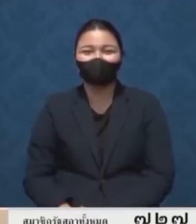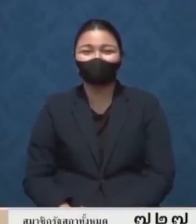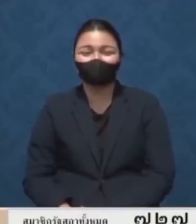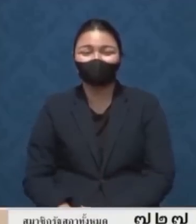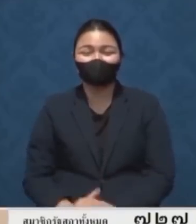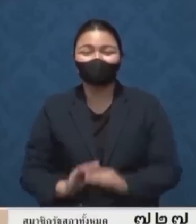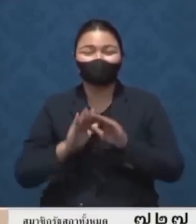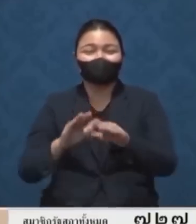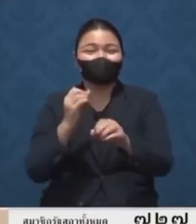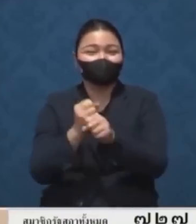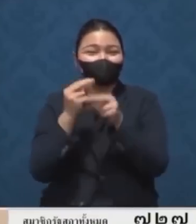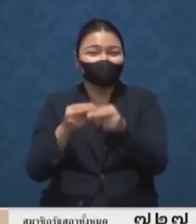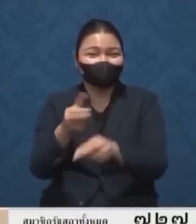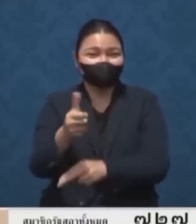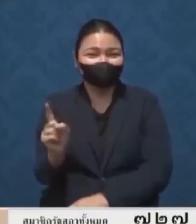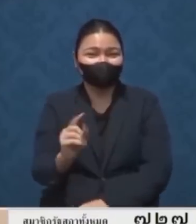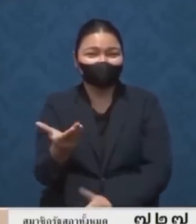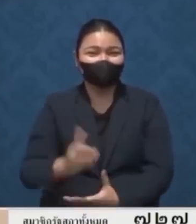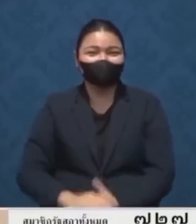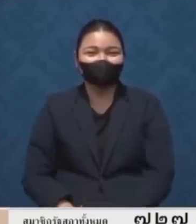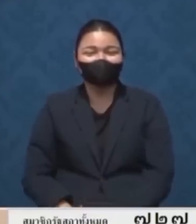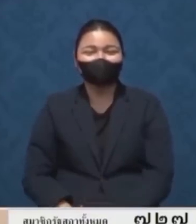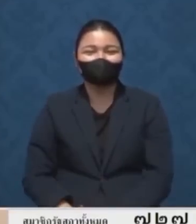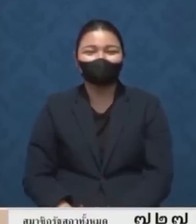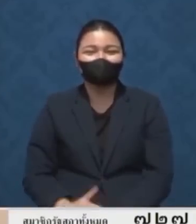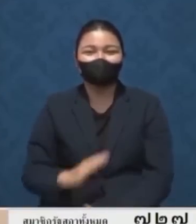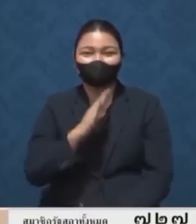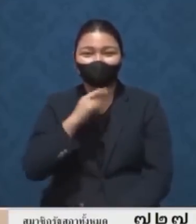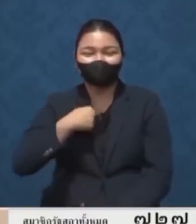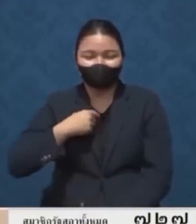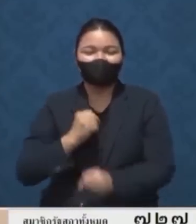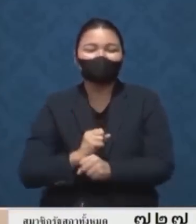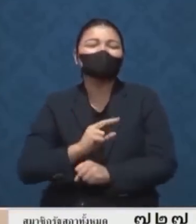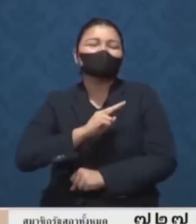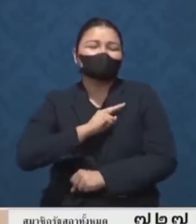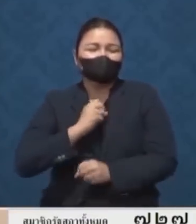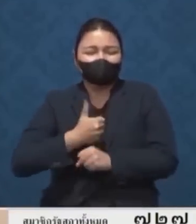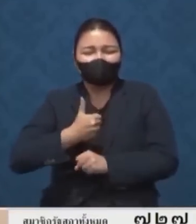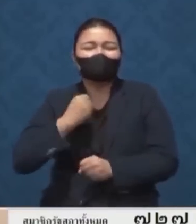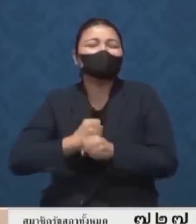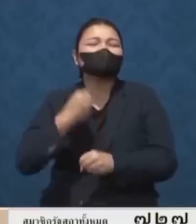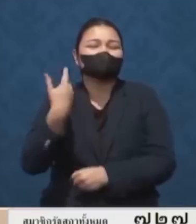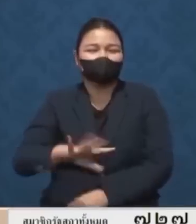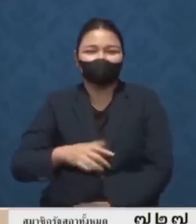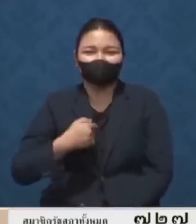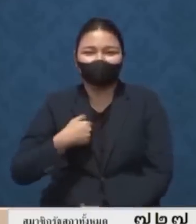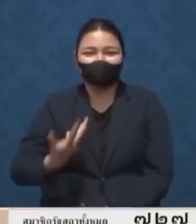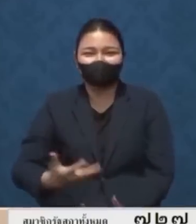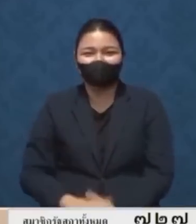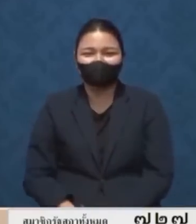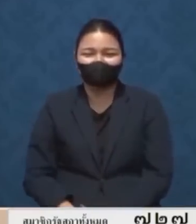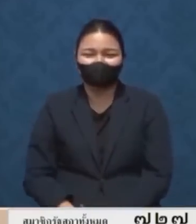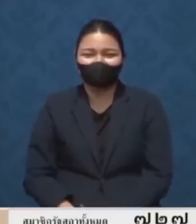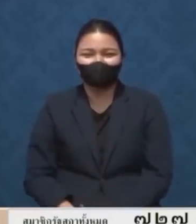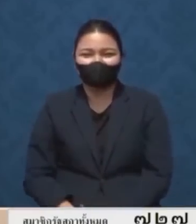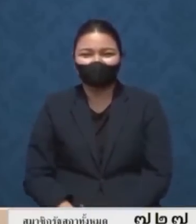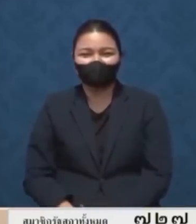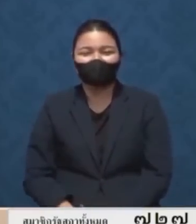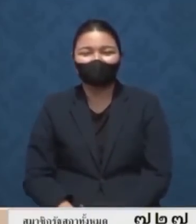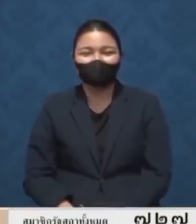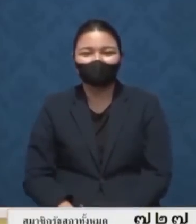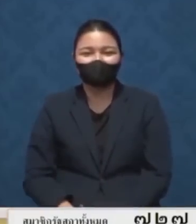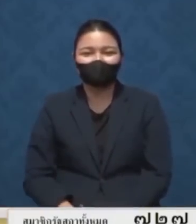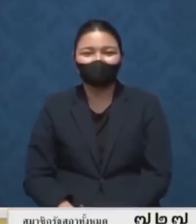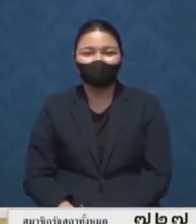ท่านประธานค้างจอได้ครับมาแล้วครับผมได้ทำกับรออีก